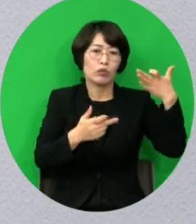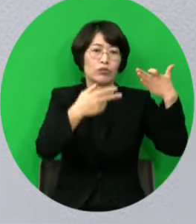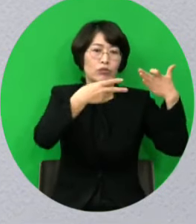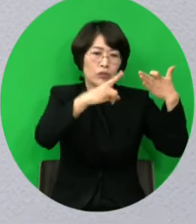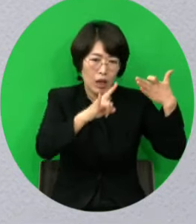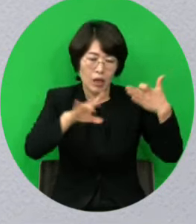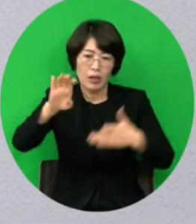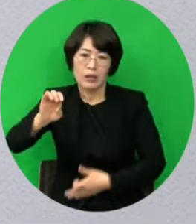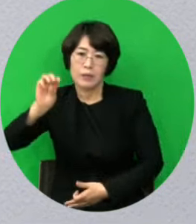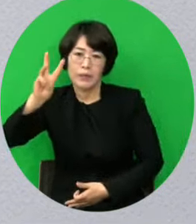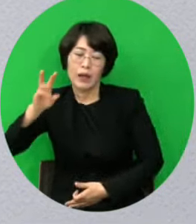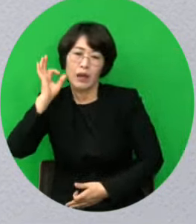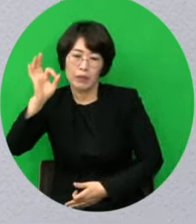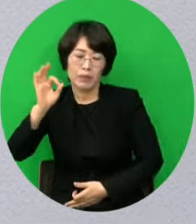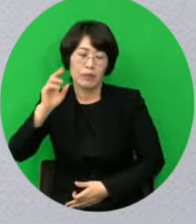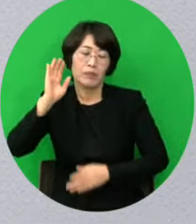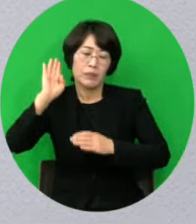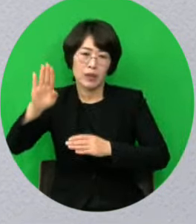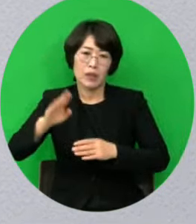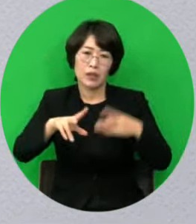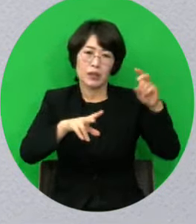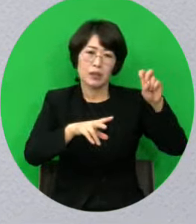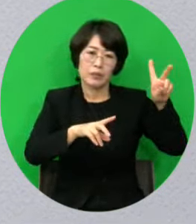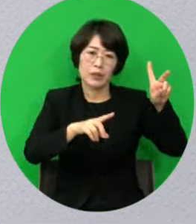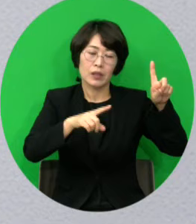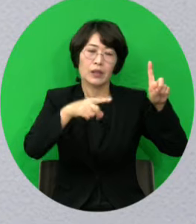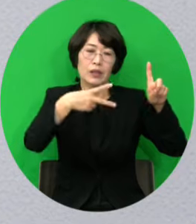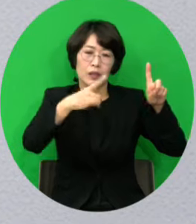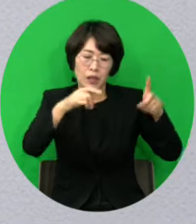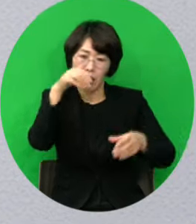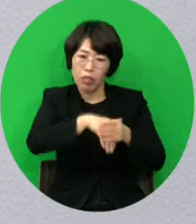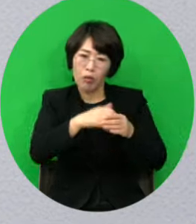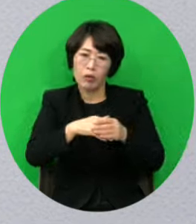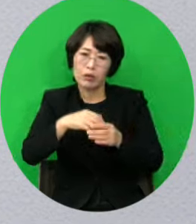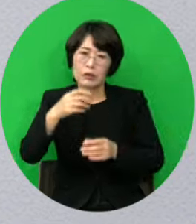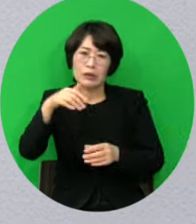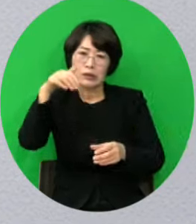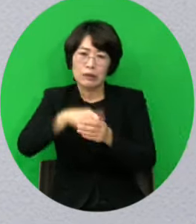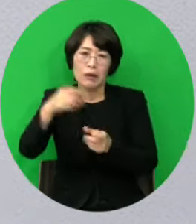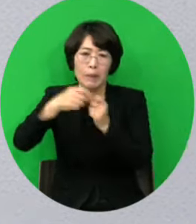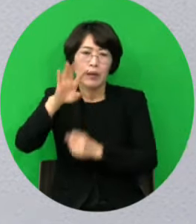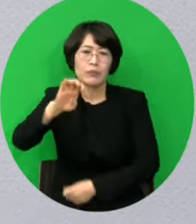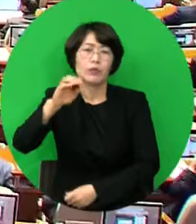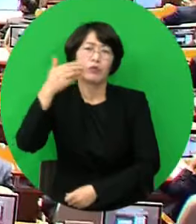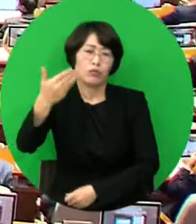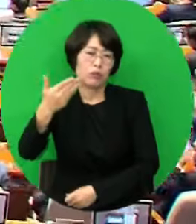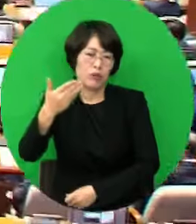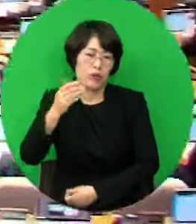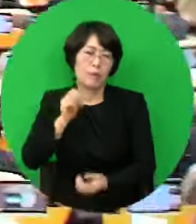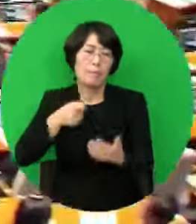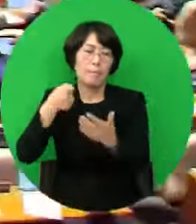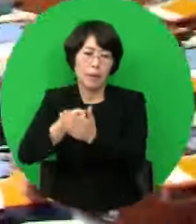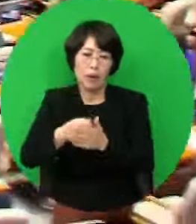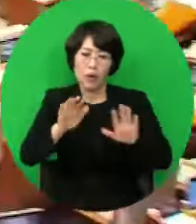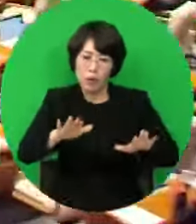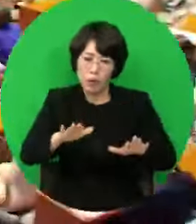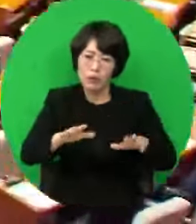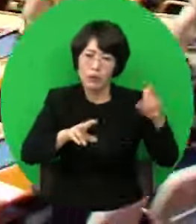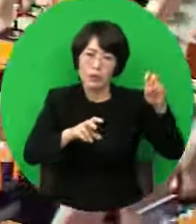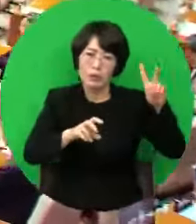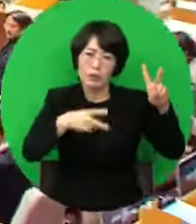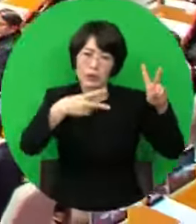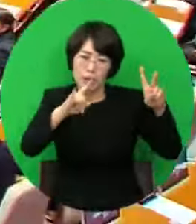20대 총선은 42일 21대 총선은 선거를 39일 앞두고 확정됐습니다 자칫 이번 제